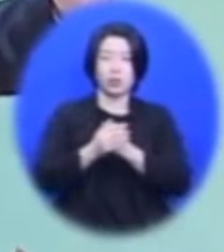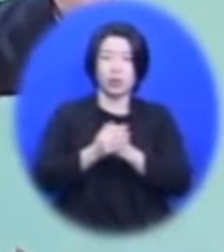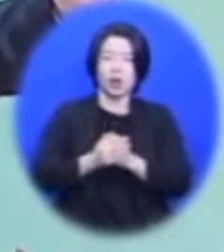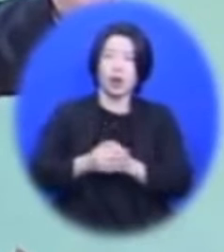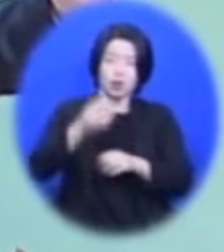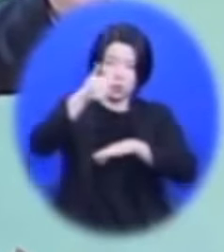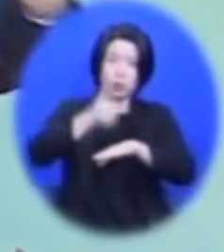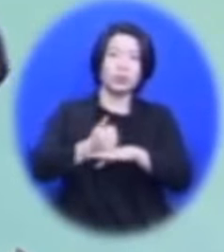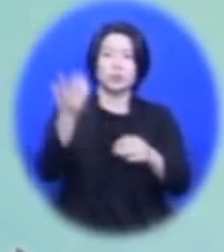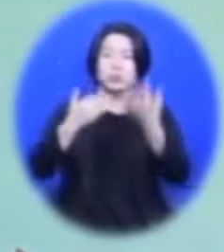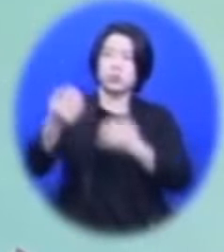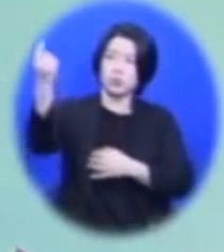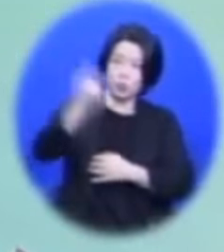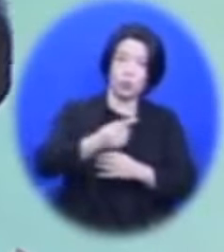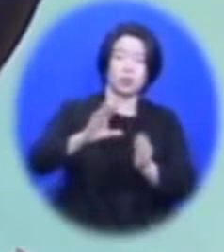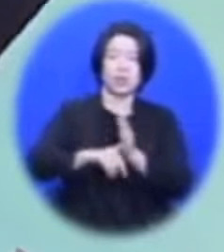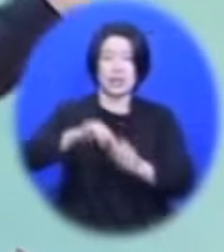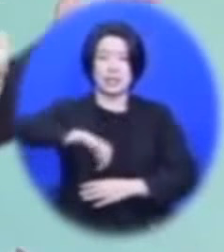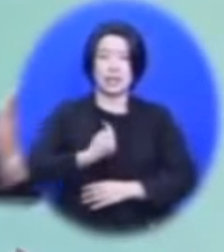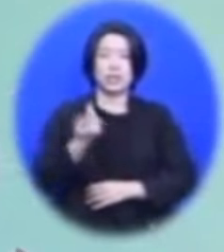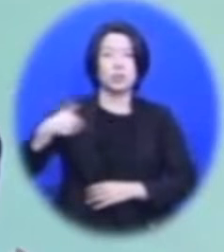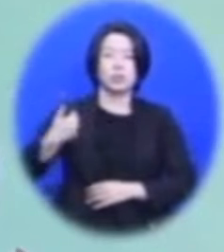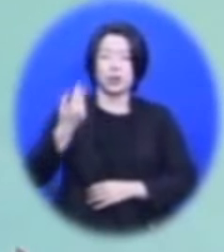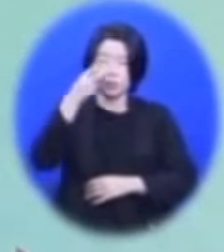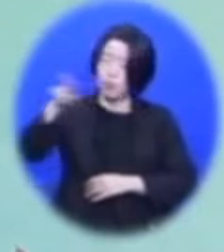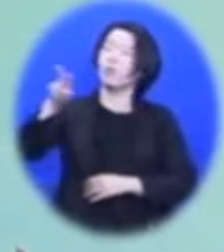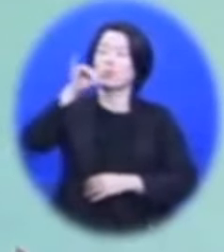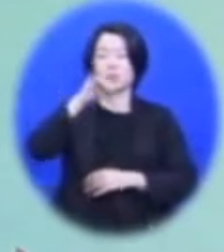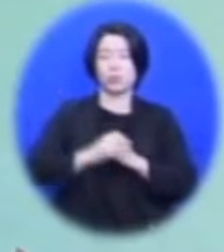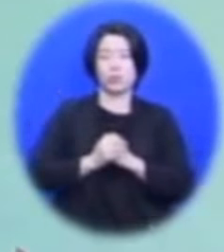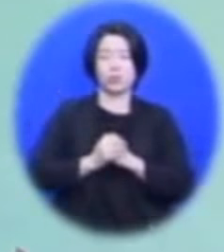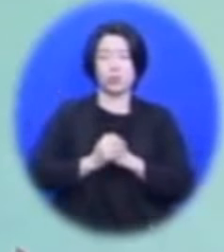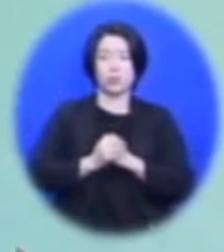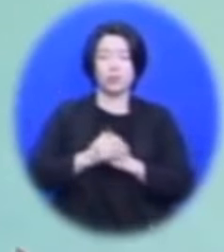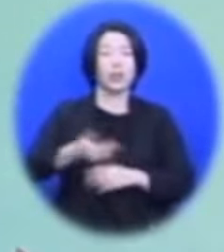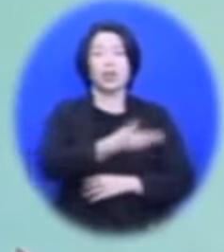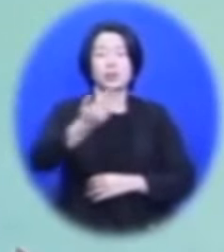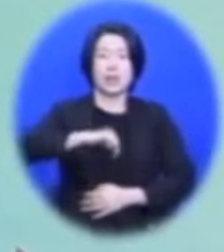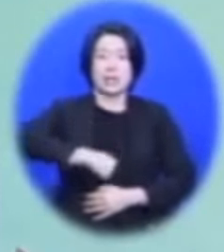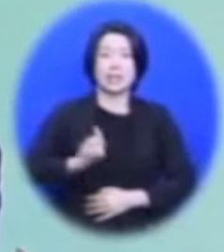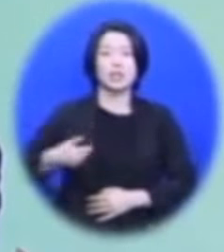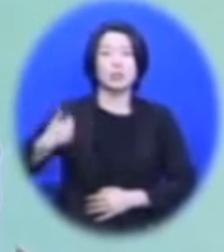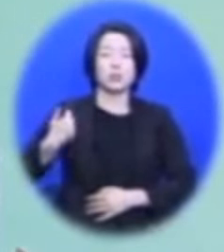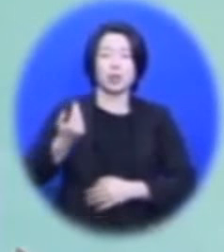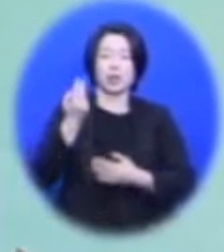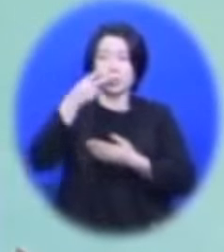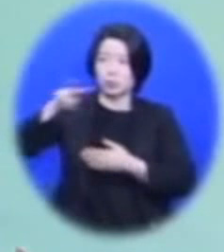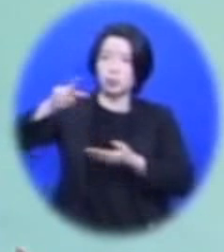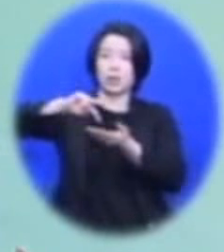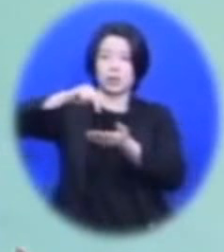쏟아질 때 그때 자기도 모르게 그냥 돌아보게 됩니다. 자기도 모르게. 여러분, 자기도 모르게 돌아설 사람이